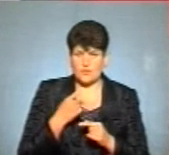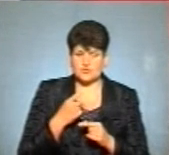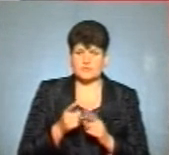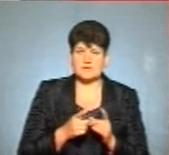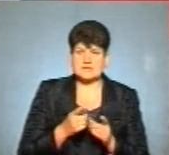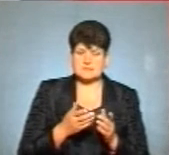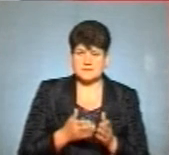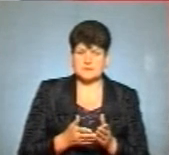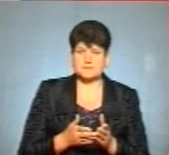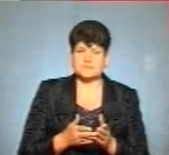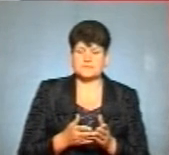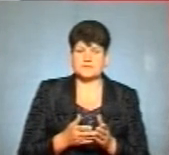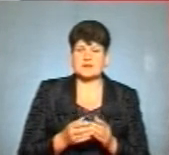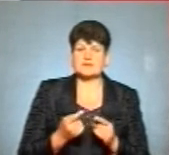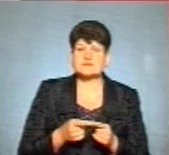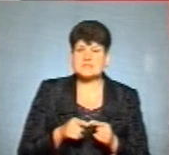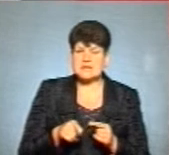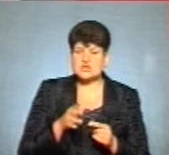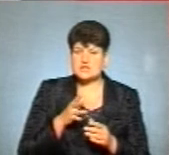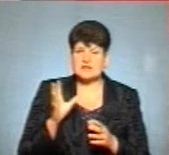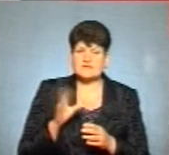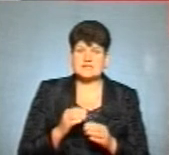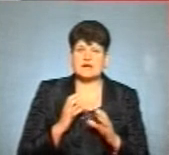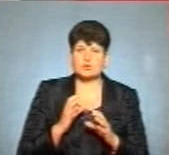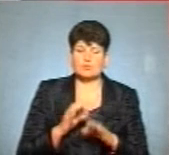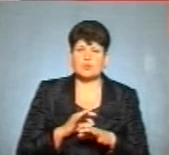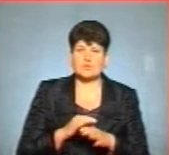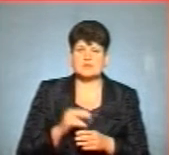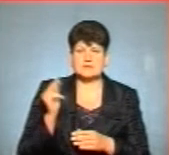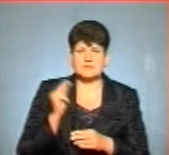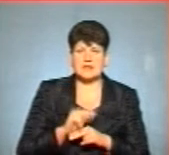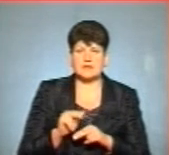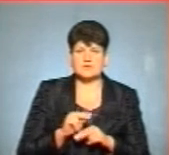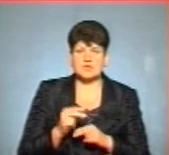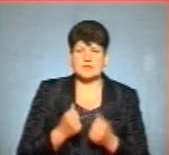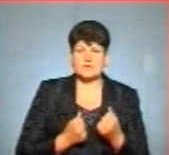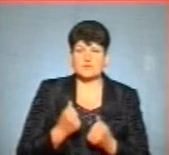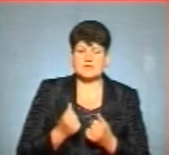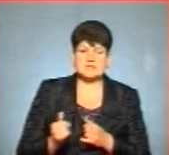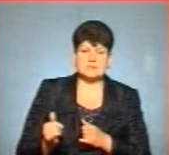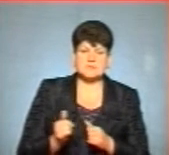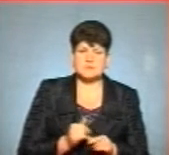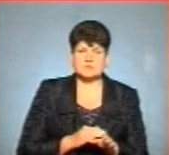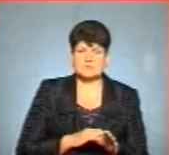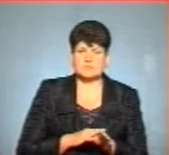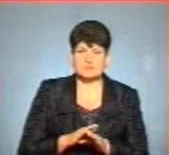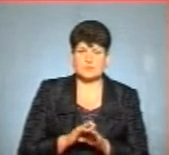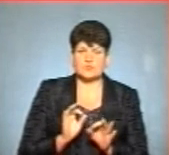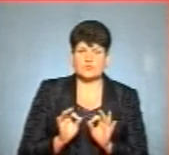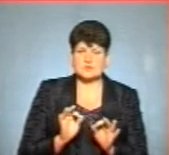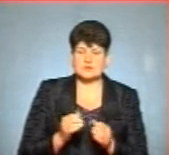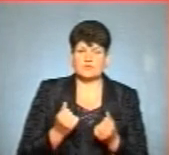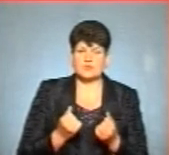змін. В даний час на всіх цих автобусах проводиться стажування водіїв для забезпечення повноцінним